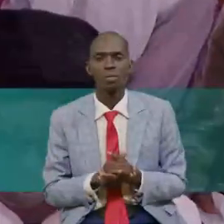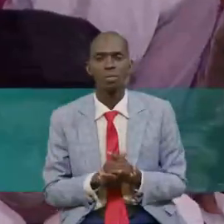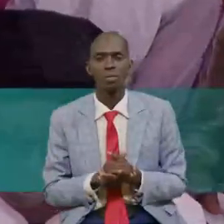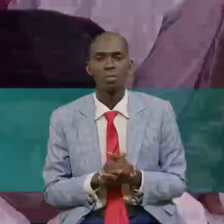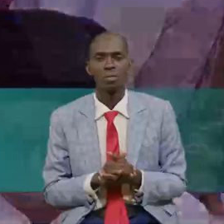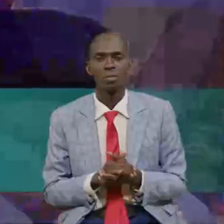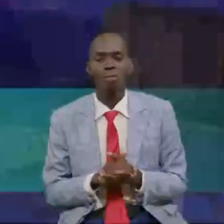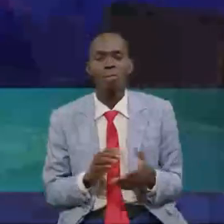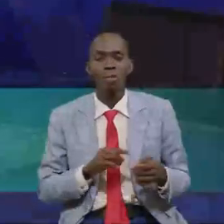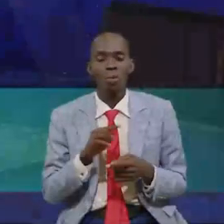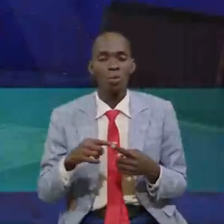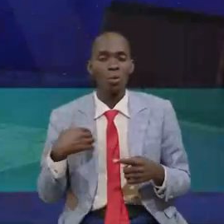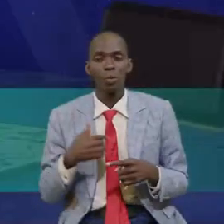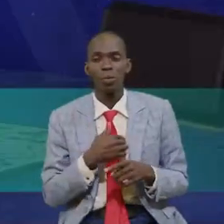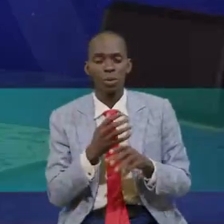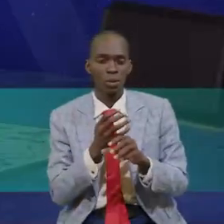Quand nous recevons,